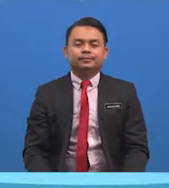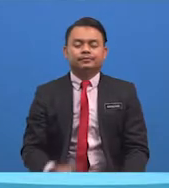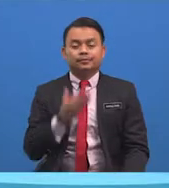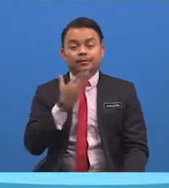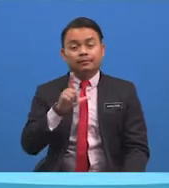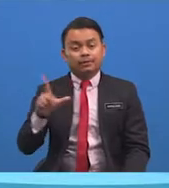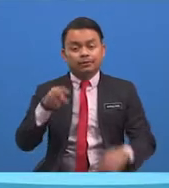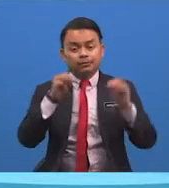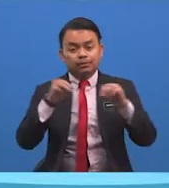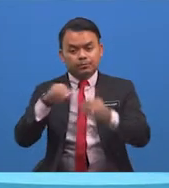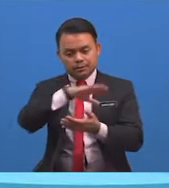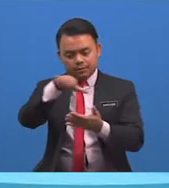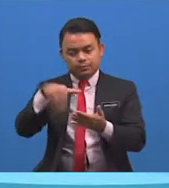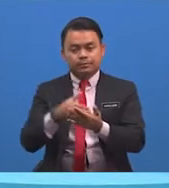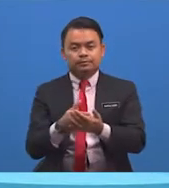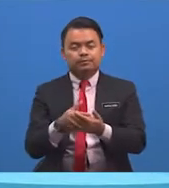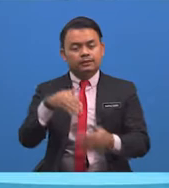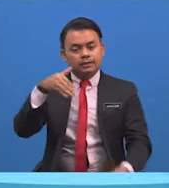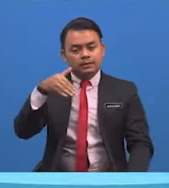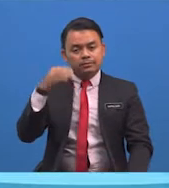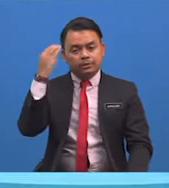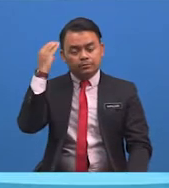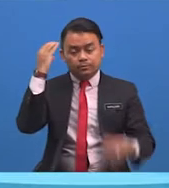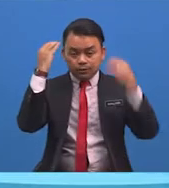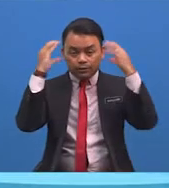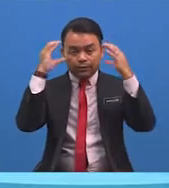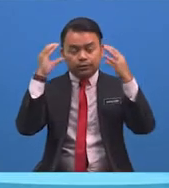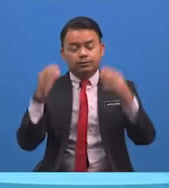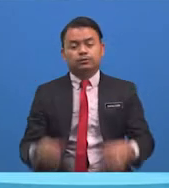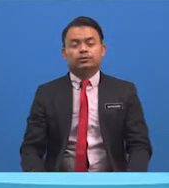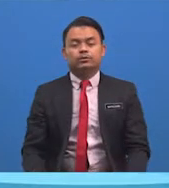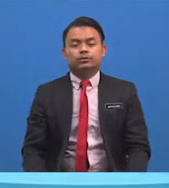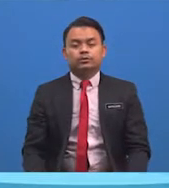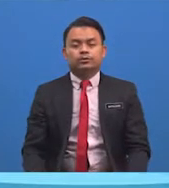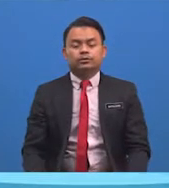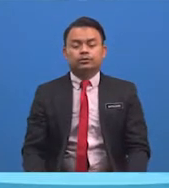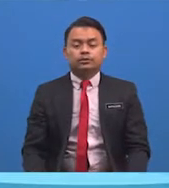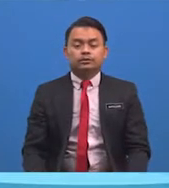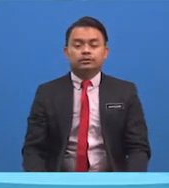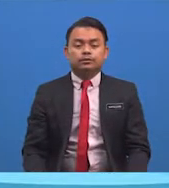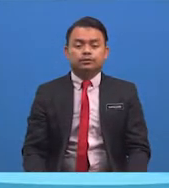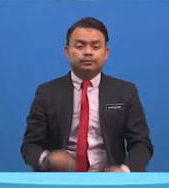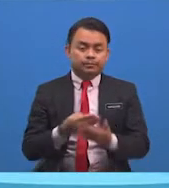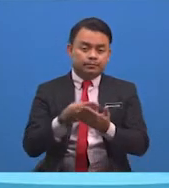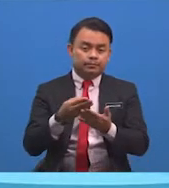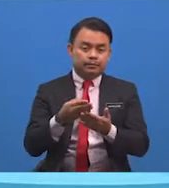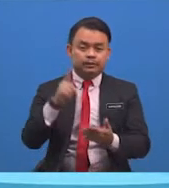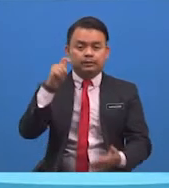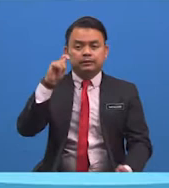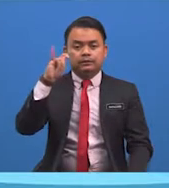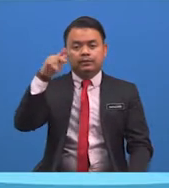Baiklah murid-murid semua, sebelum cikgu memberikan beberapa tips yang boleh kita lakukan